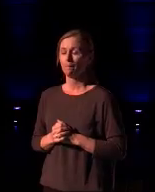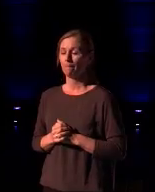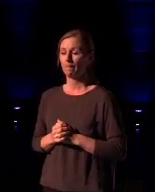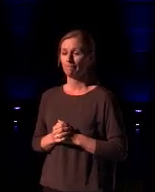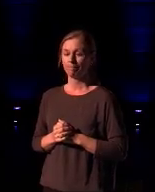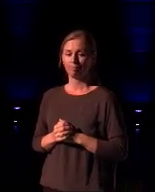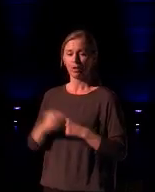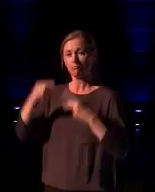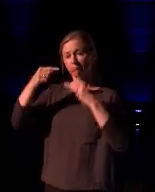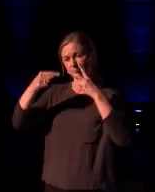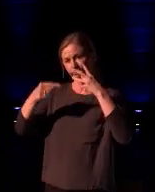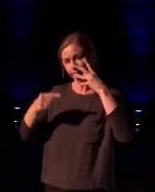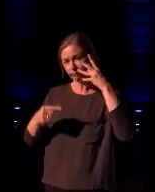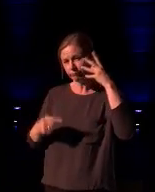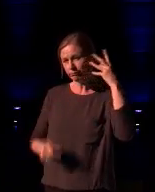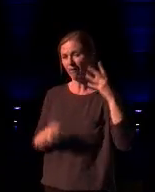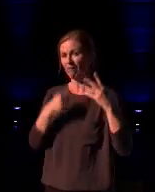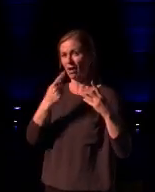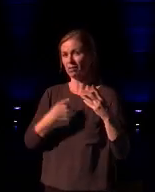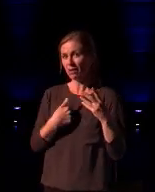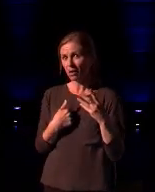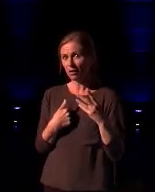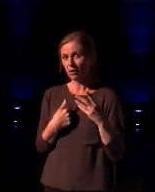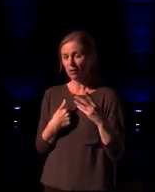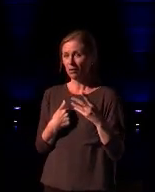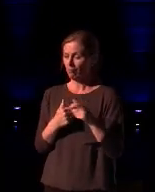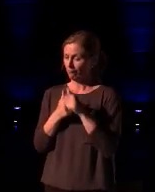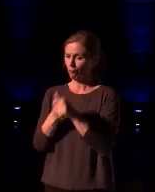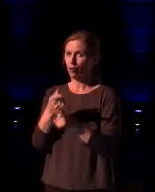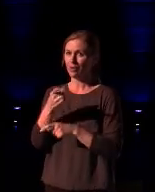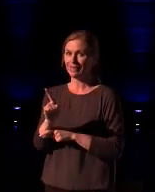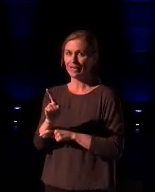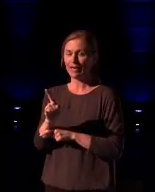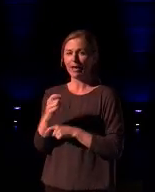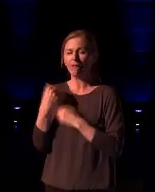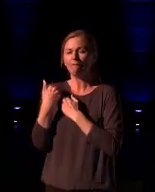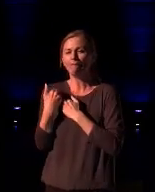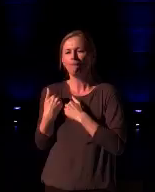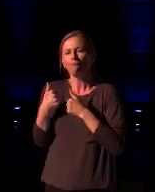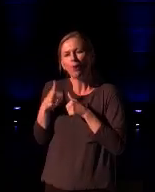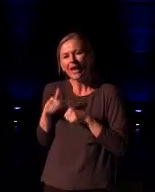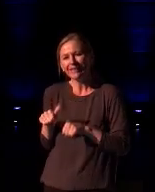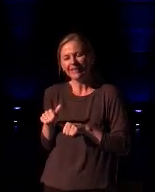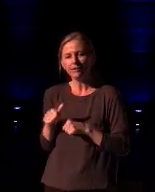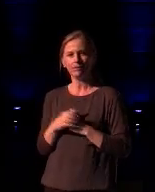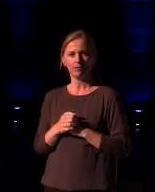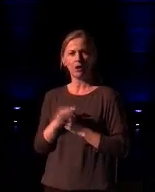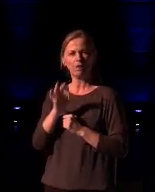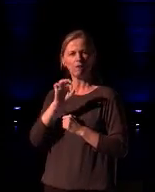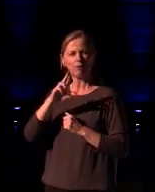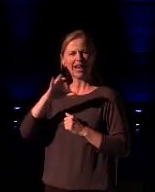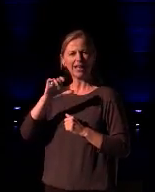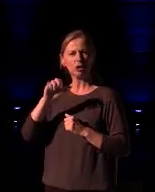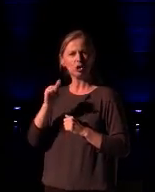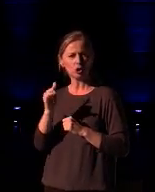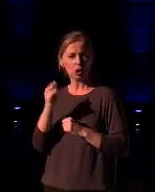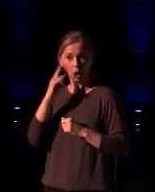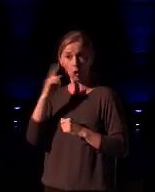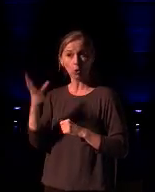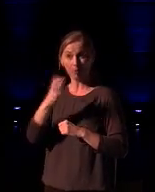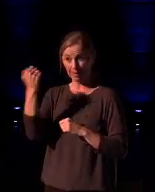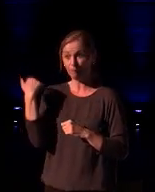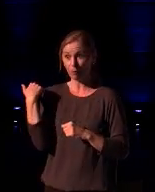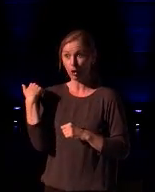Alle disse tingene jeg har nevnt nå, det fører til frailty. Og frailty, er det mange av dere som har hørt det